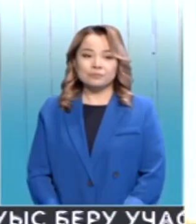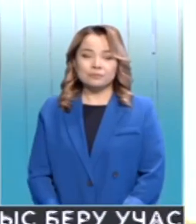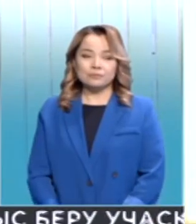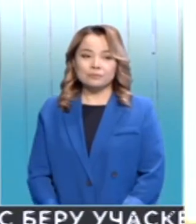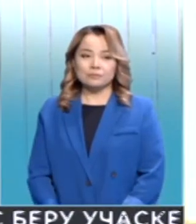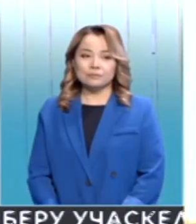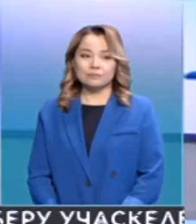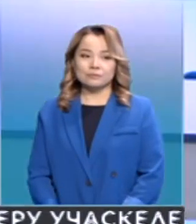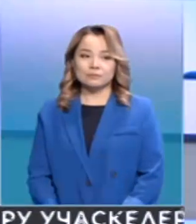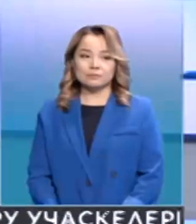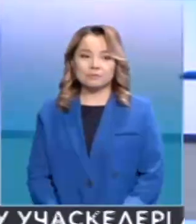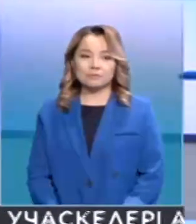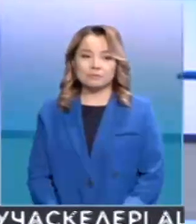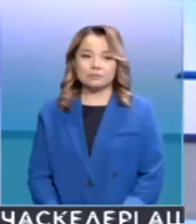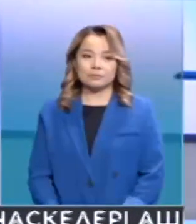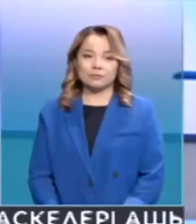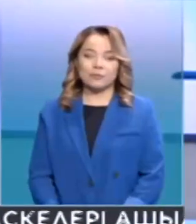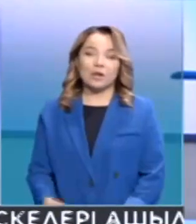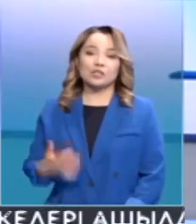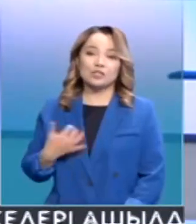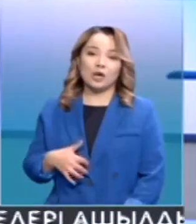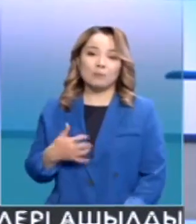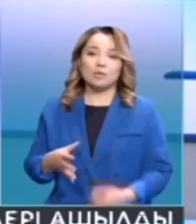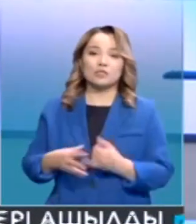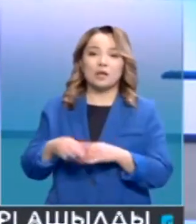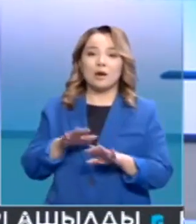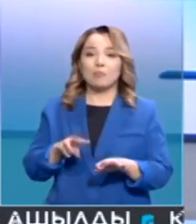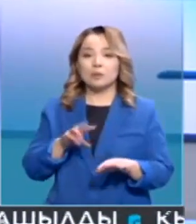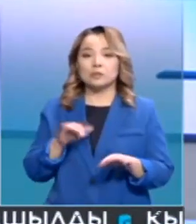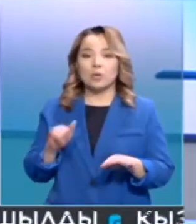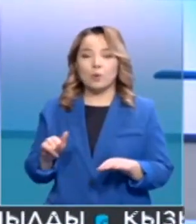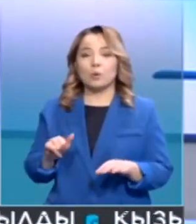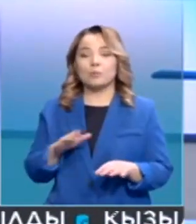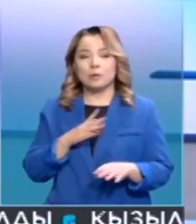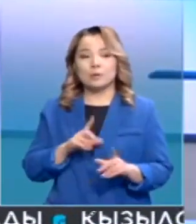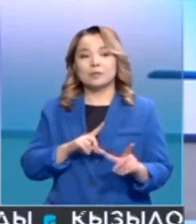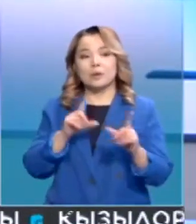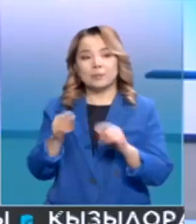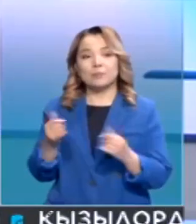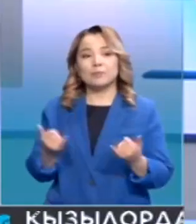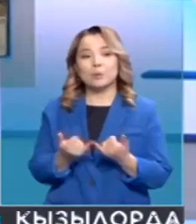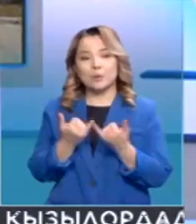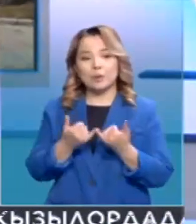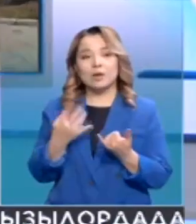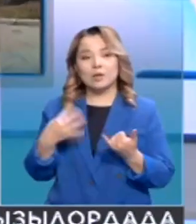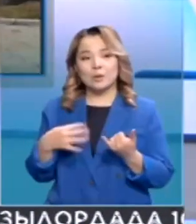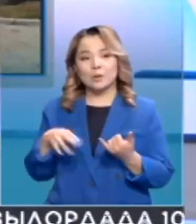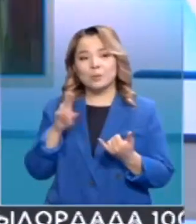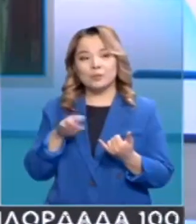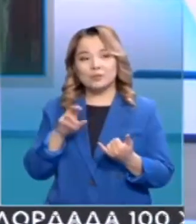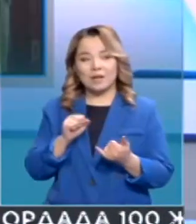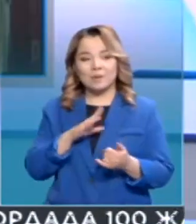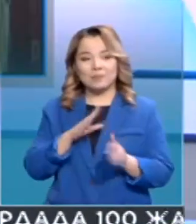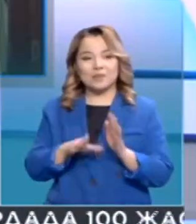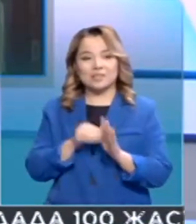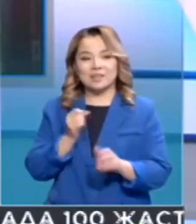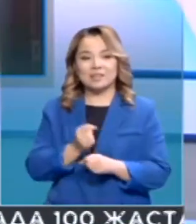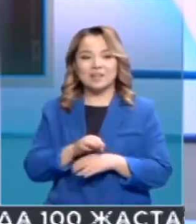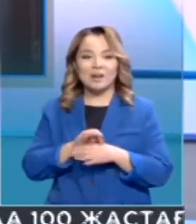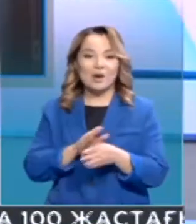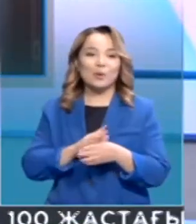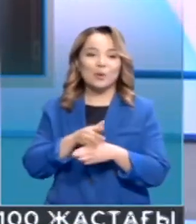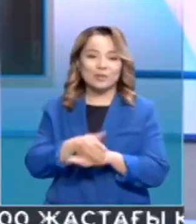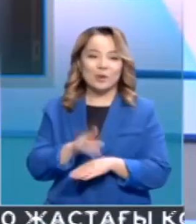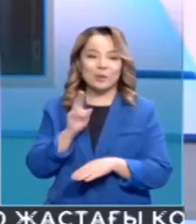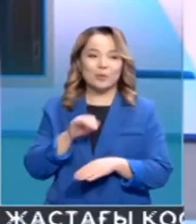арна. Ал Жамбыл жеріне Маңғыстау облысынан құдалыққа барған 40 құда өз таңдауын жасады. Қонақ болып